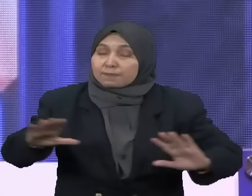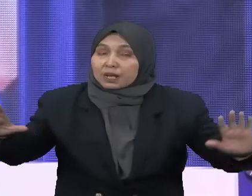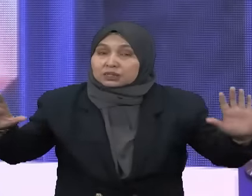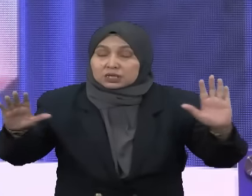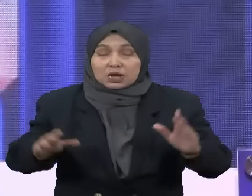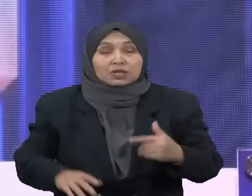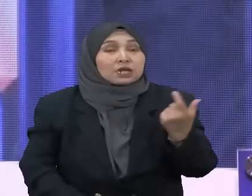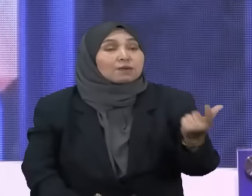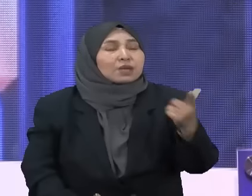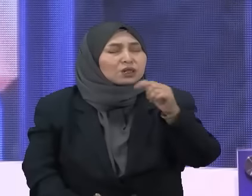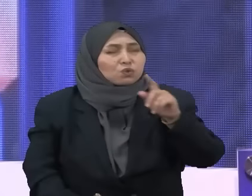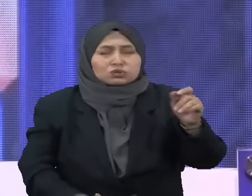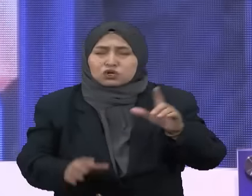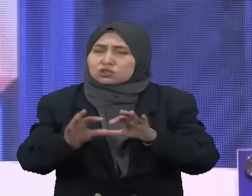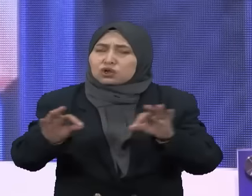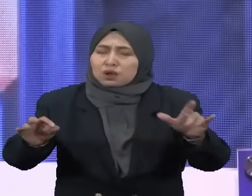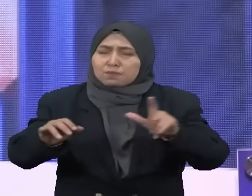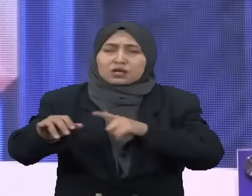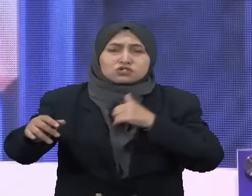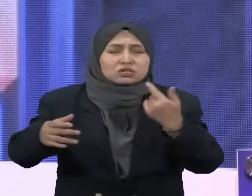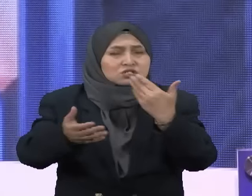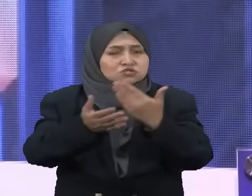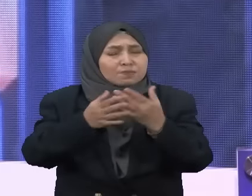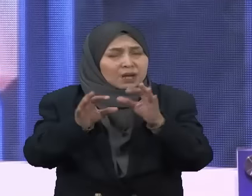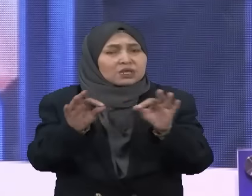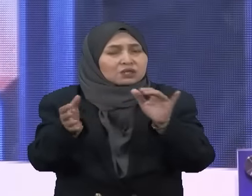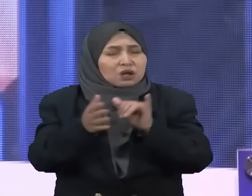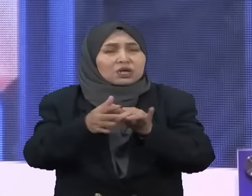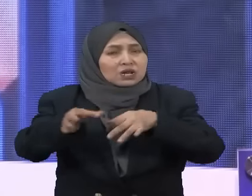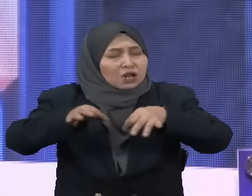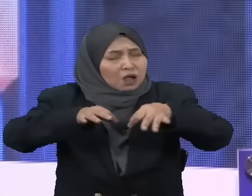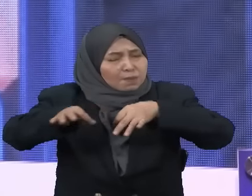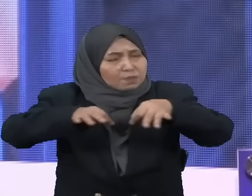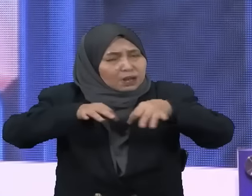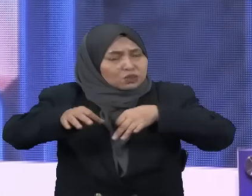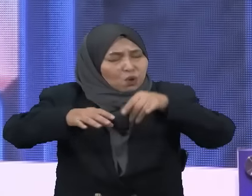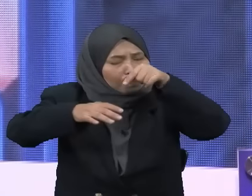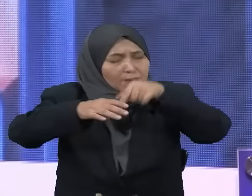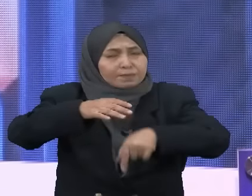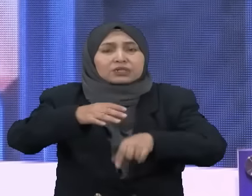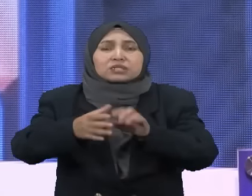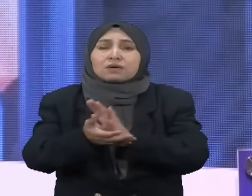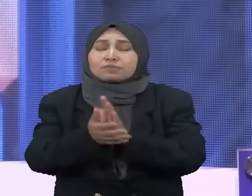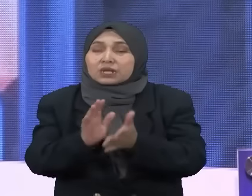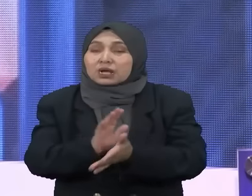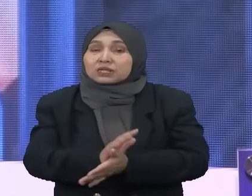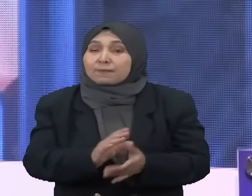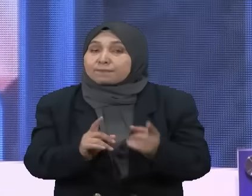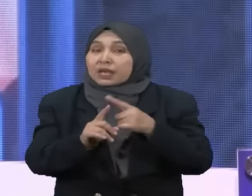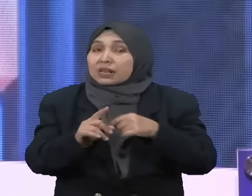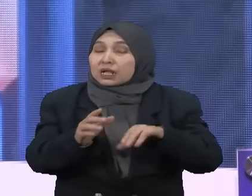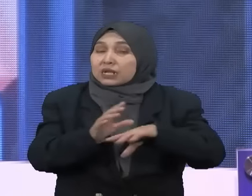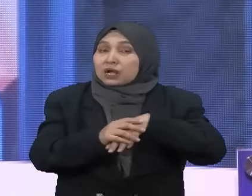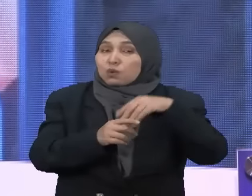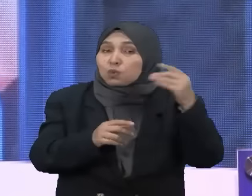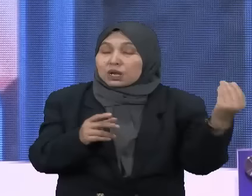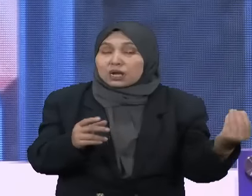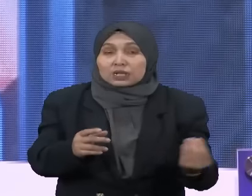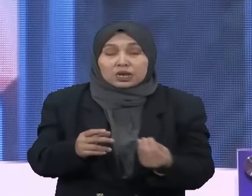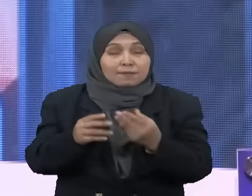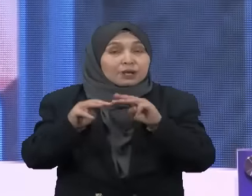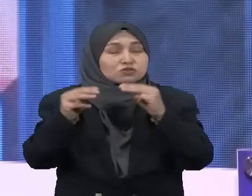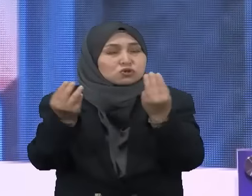salam, kisahnya agak panjang tuan-tuan, insya-Allah bila kita sampai pada ayat tersebut akan dibincangkan dengan secara lebih teliti, ya. Bila mana dikeluarkan kaum tersebut,